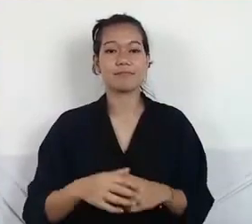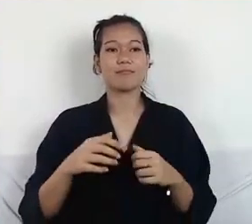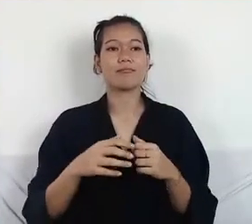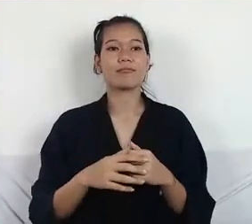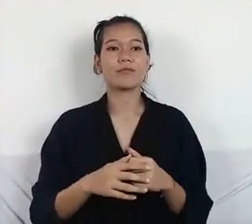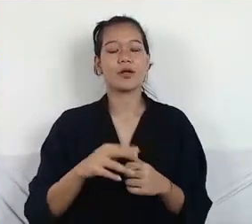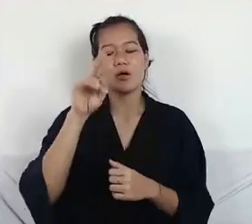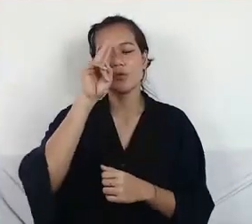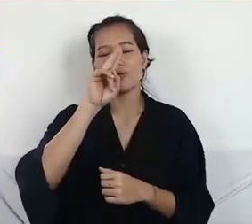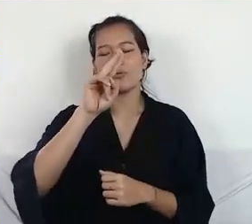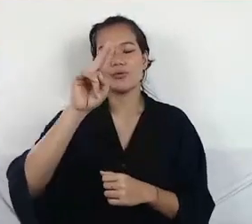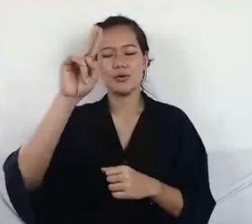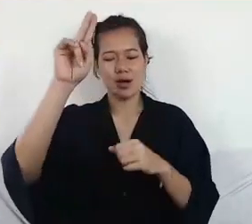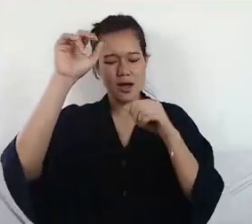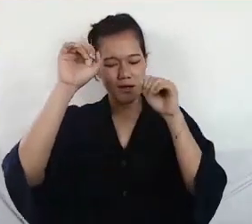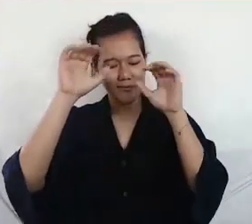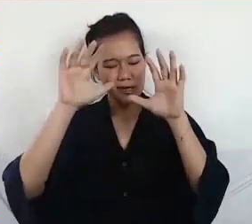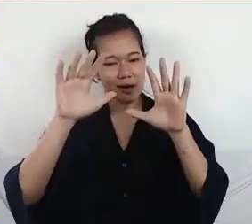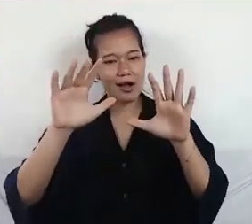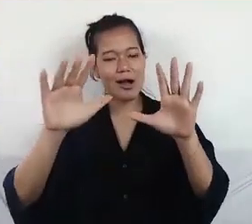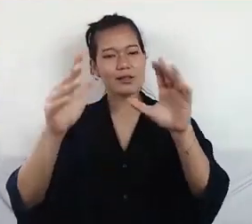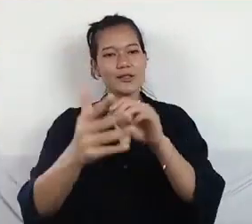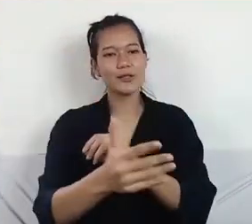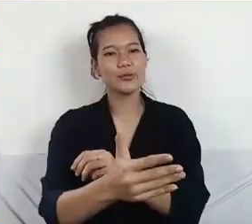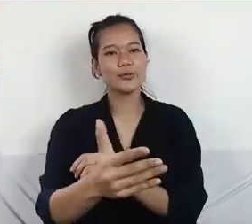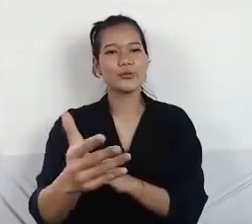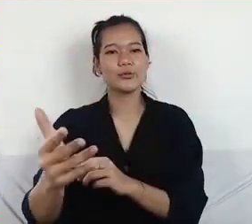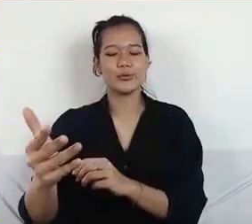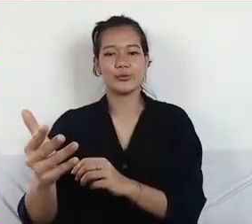Tuhan memberkatimu.